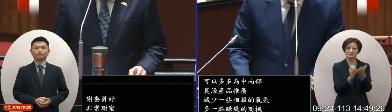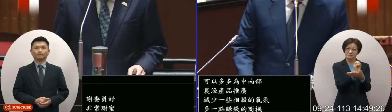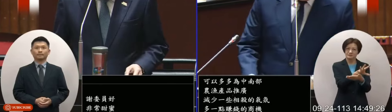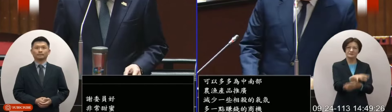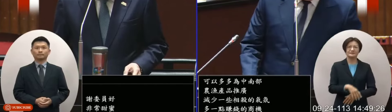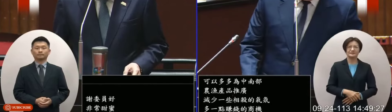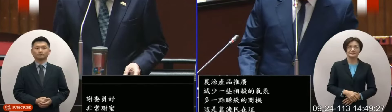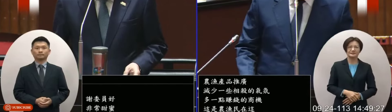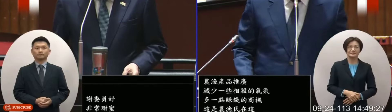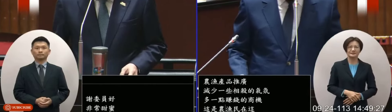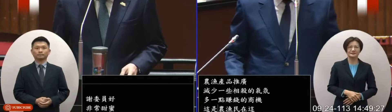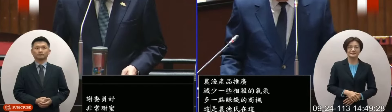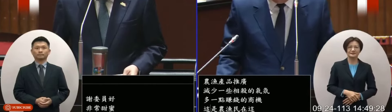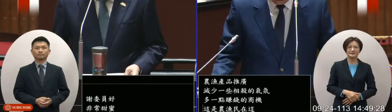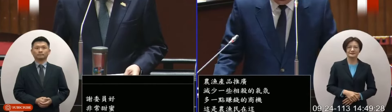迄、那个